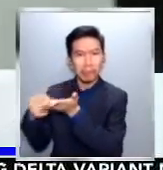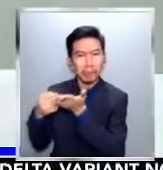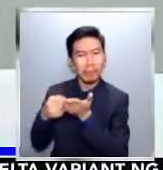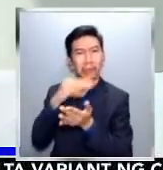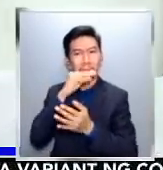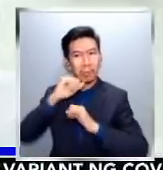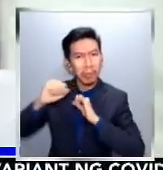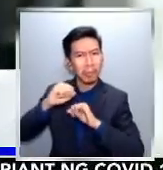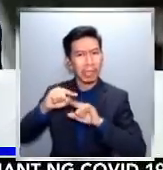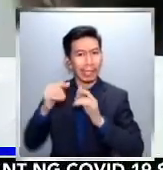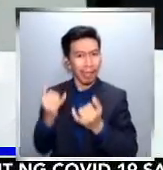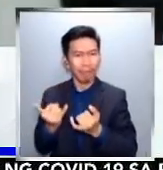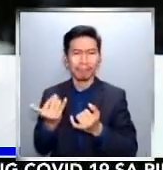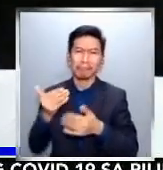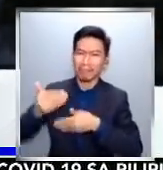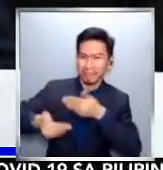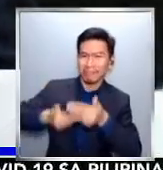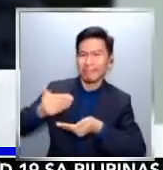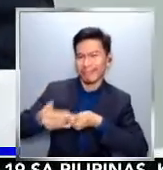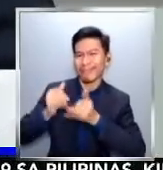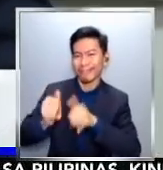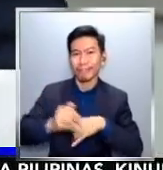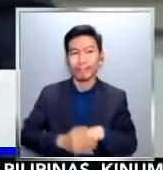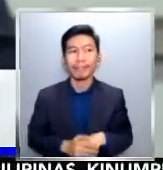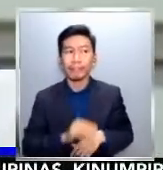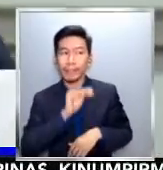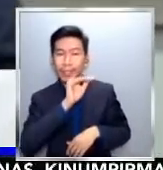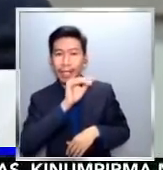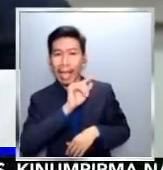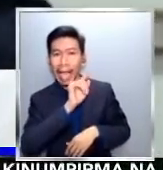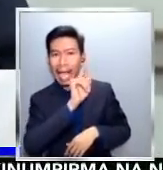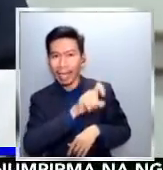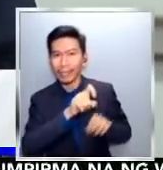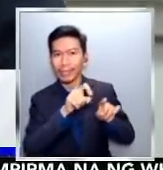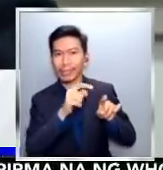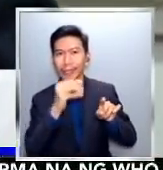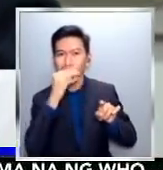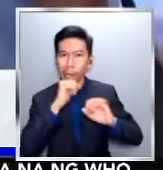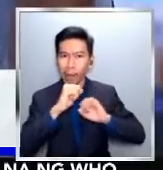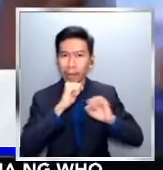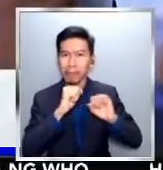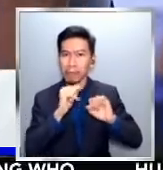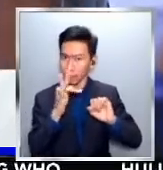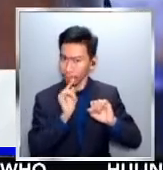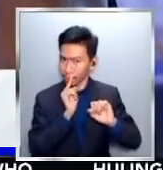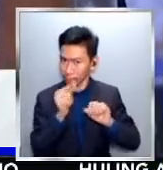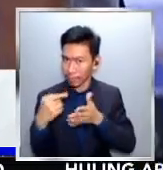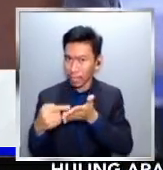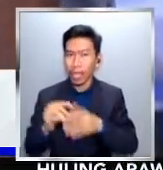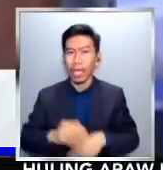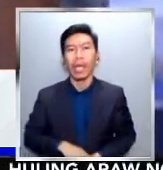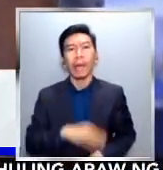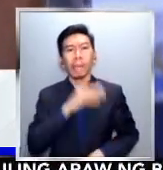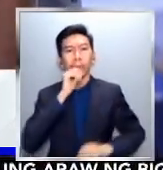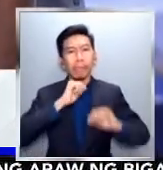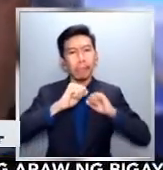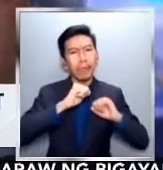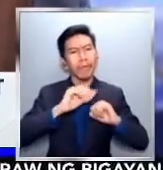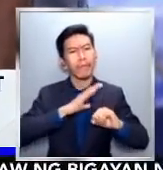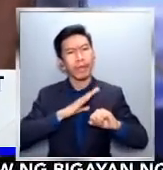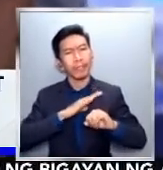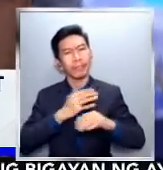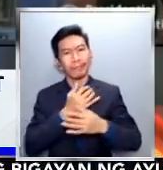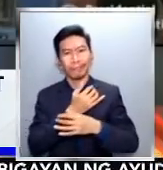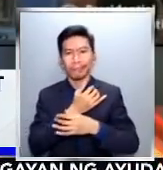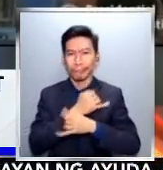sa kampo ni Pacquiao ang pulong. Si Pacquiao handa raw maging independent candidate kung ang paksyon ng PDP laban ni Energy Secretary